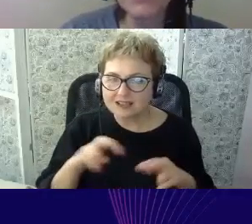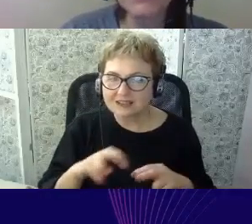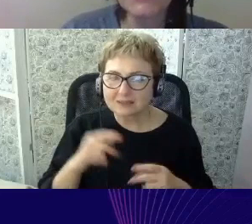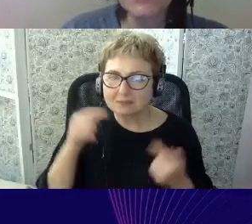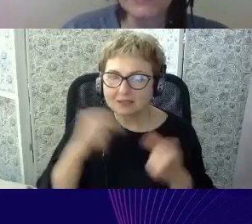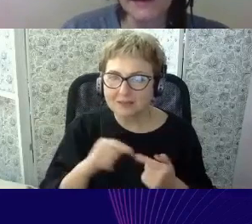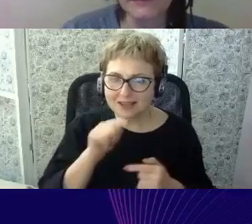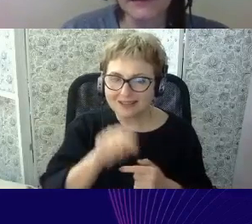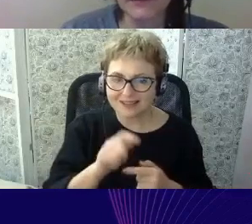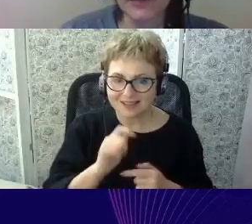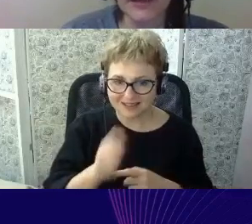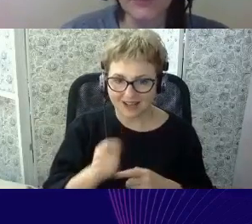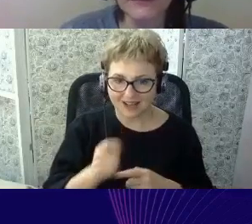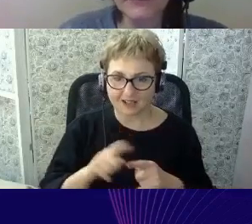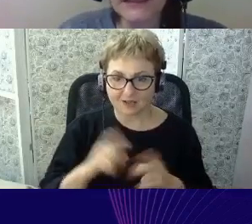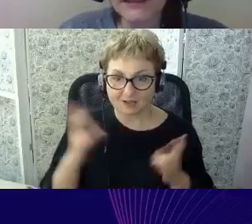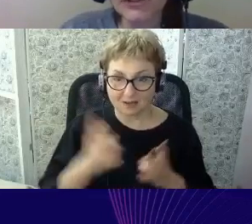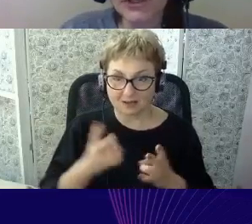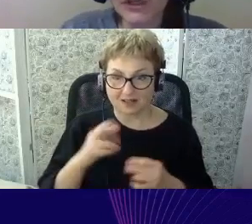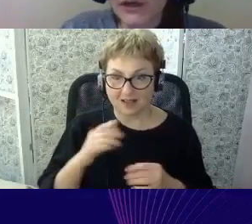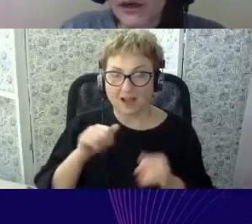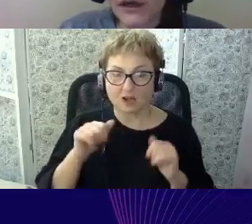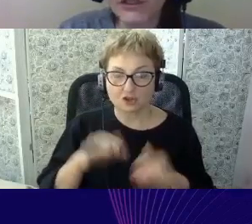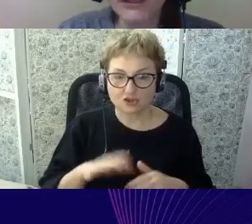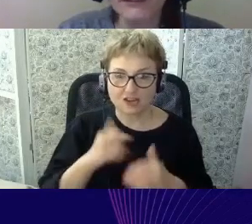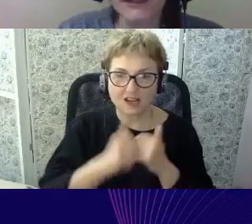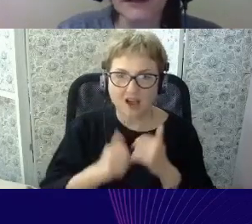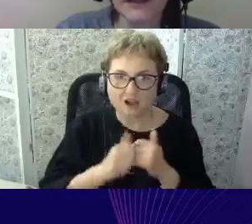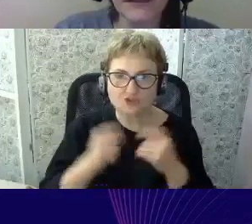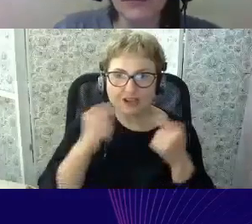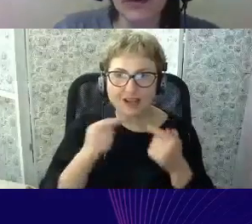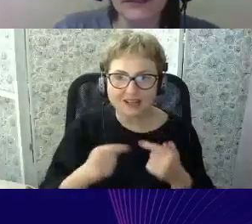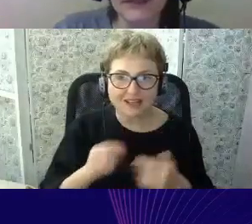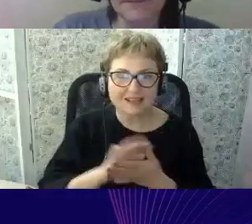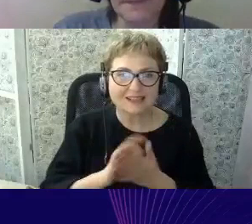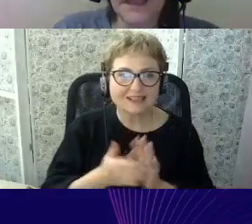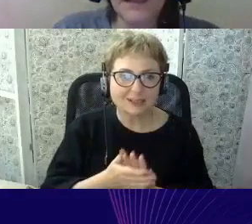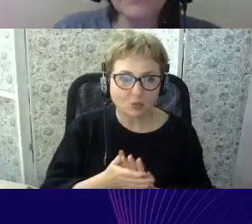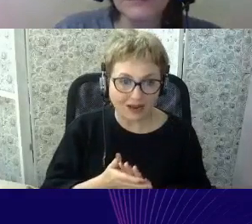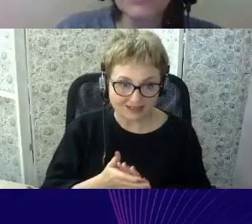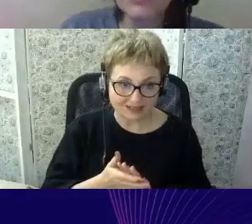применять именно те данные, которые необходимы для решения каждой конкретной ситуации.